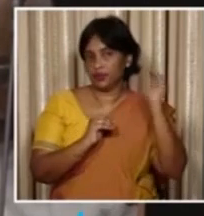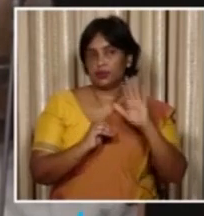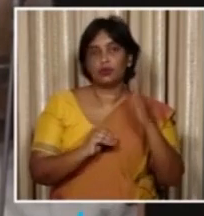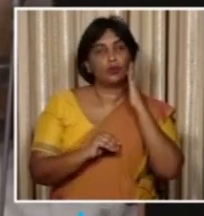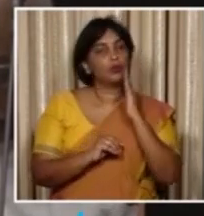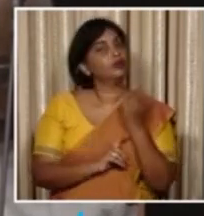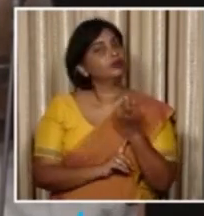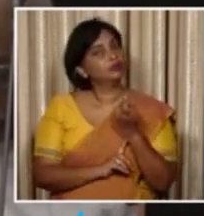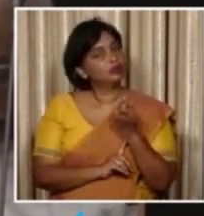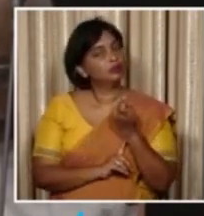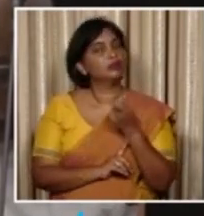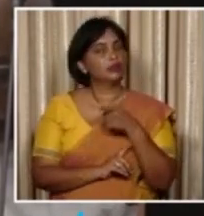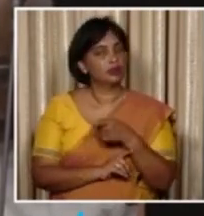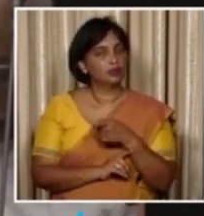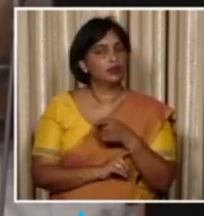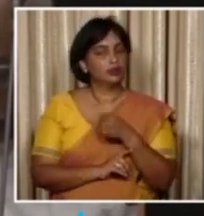ವಿದೇಶ ವಿನಿಮಯ ಸಂಚತಿಯ